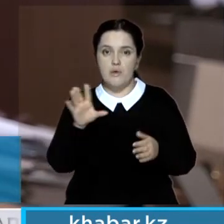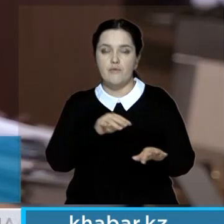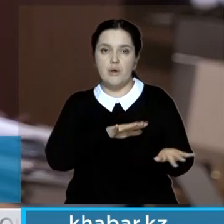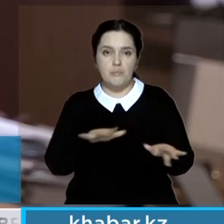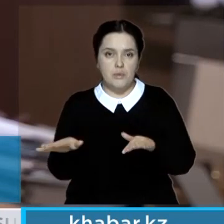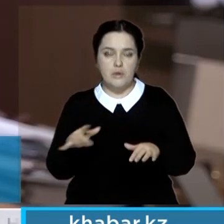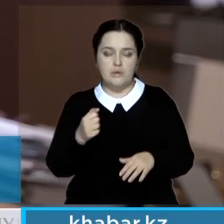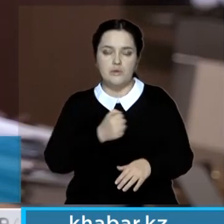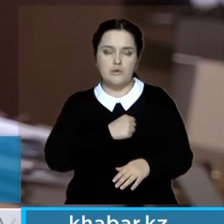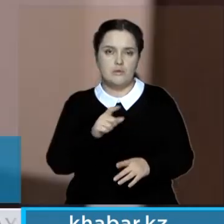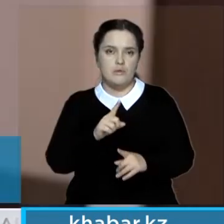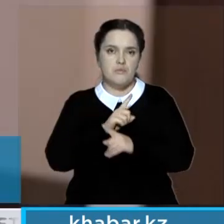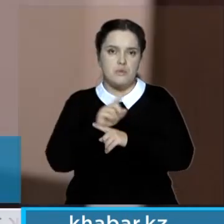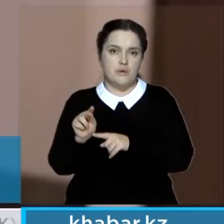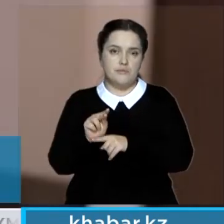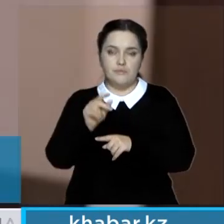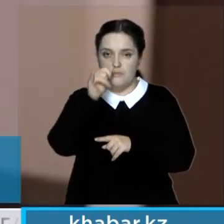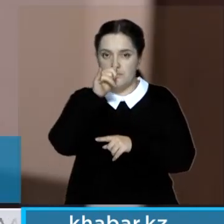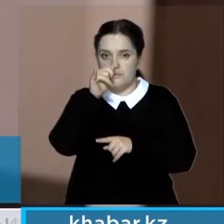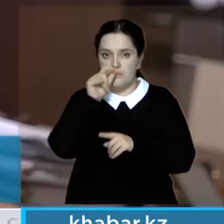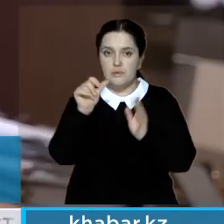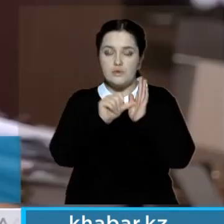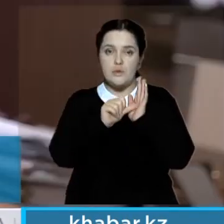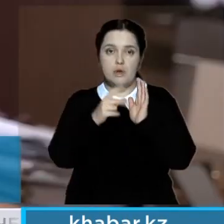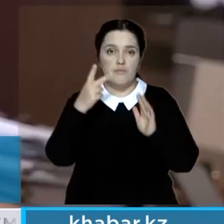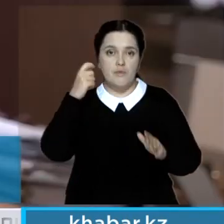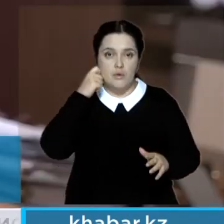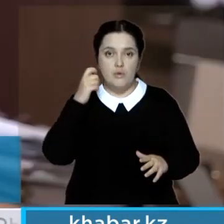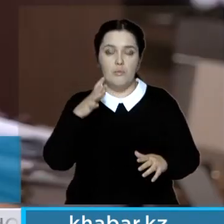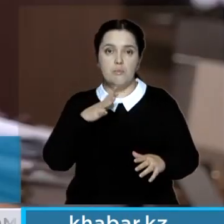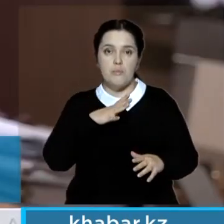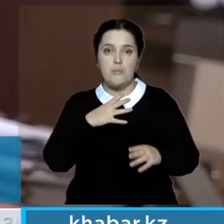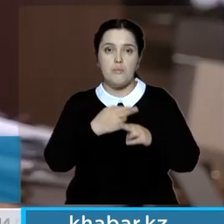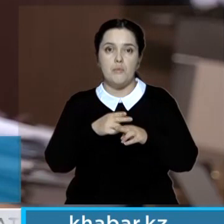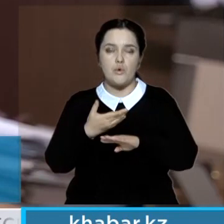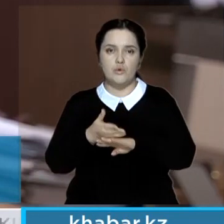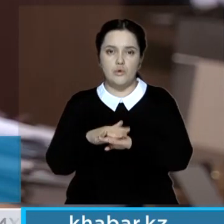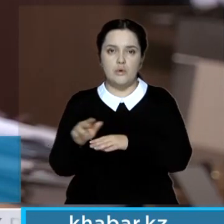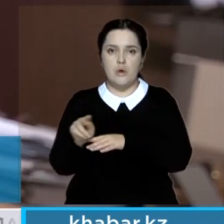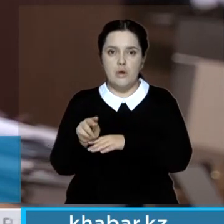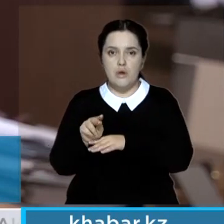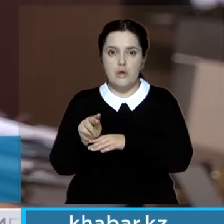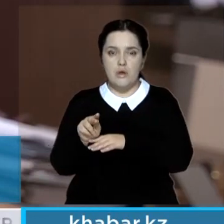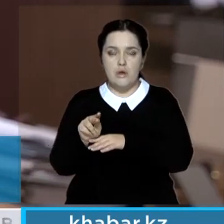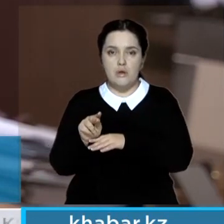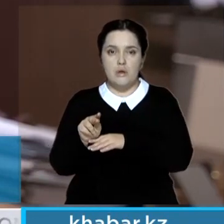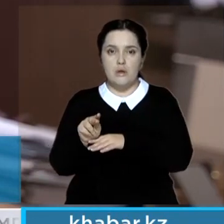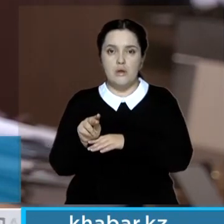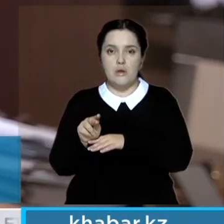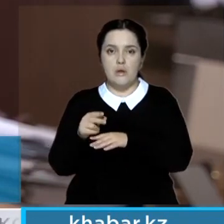меры, к сожалению, скончался. Пациент 62 года был переведен в отделение реанимации интенсивной терапии в связи с